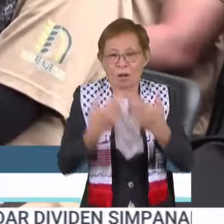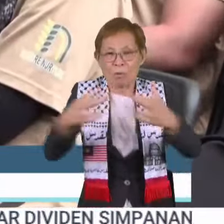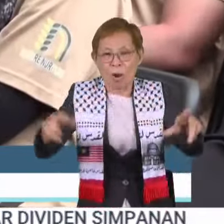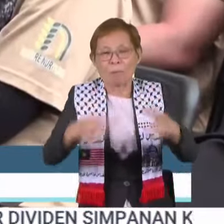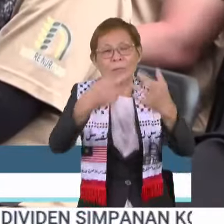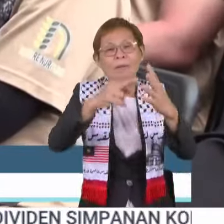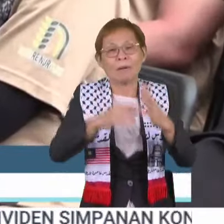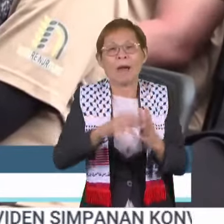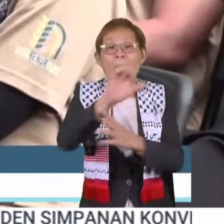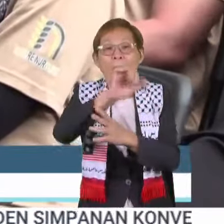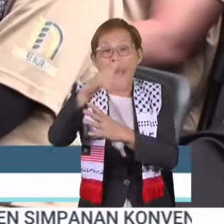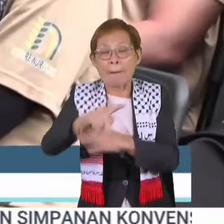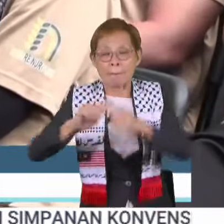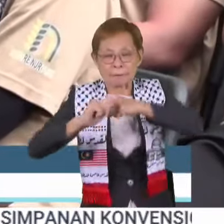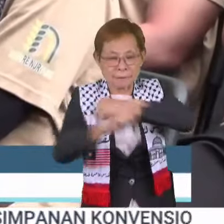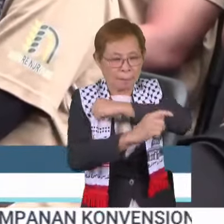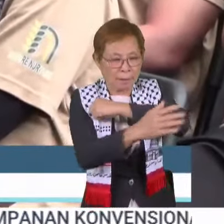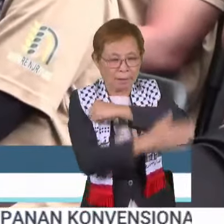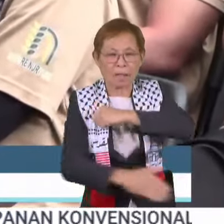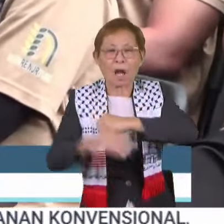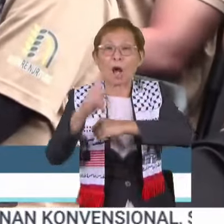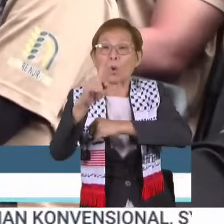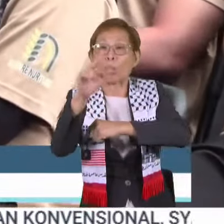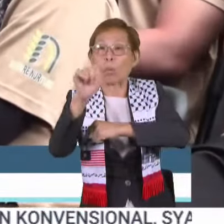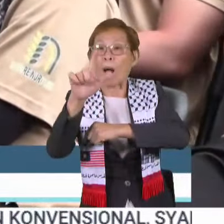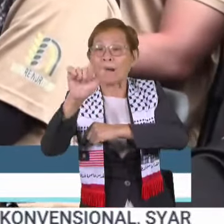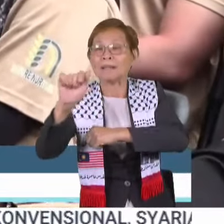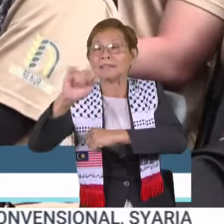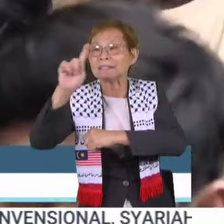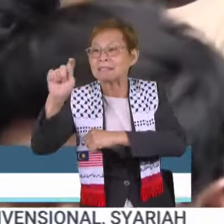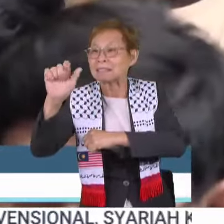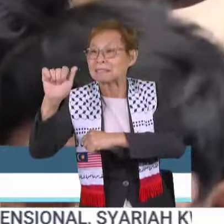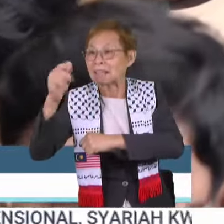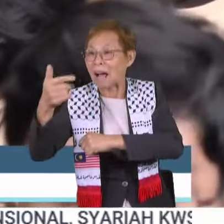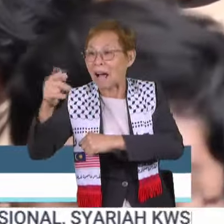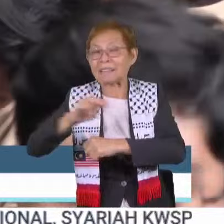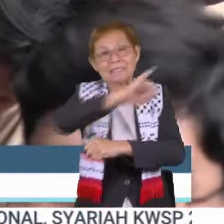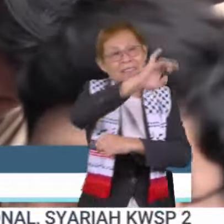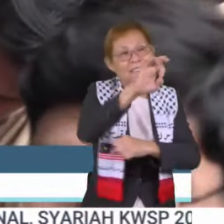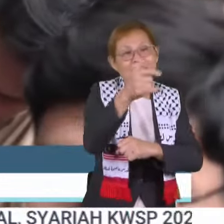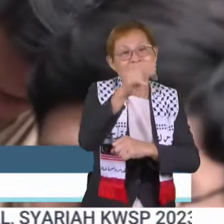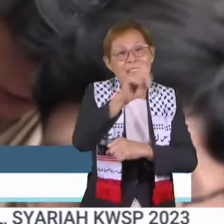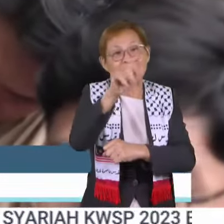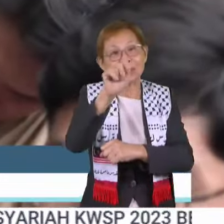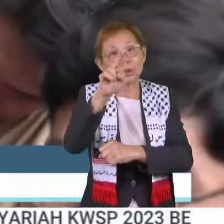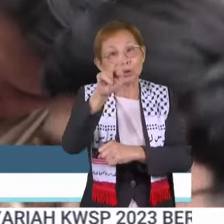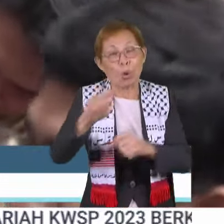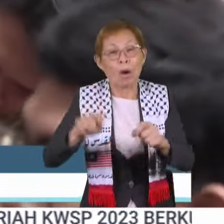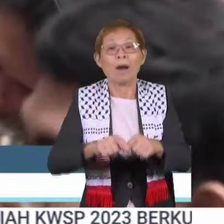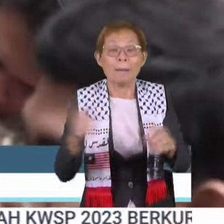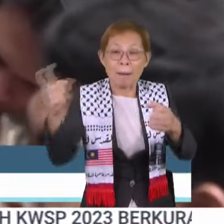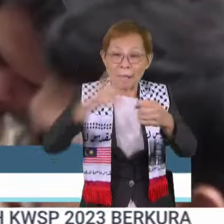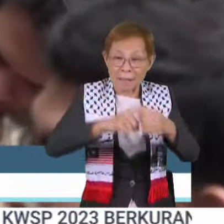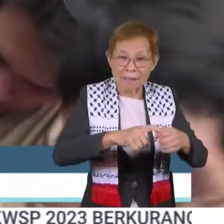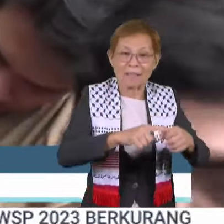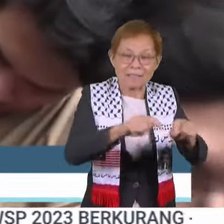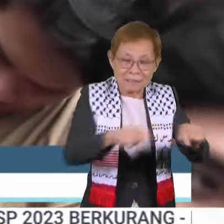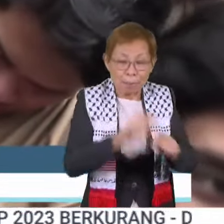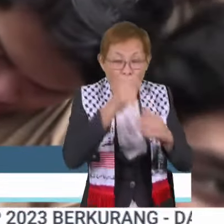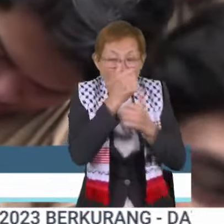pelancaran aplikasi Taman negara Kuala tahan di jerantut pembangunan aplikasi digital berkaitan tempat menarik dibangunkan Universiti